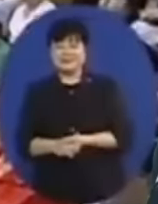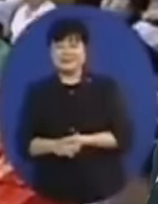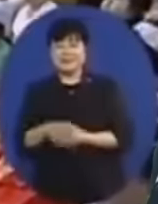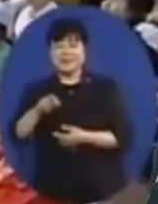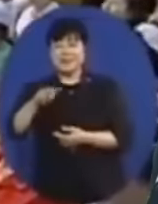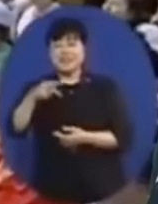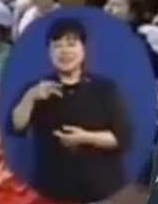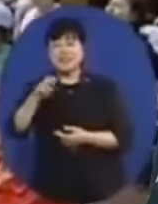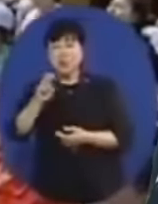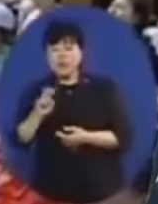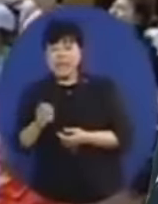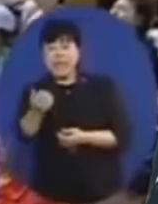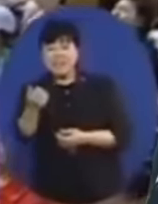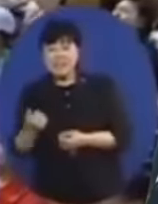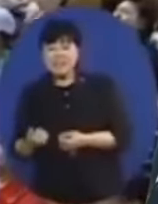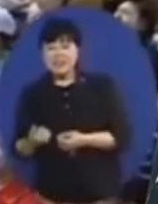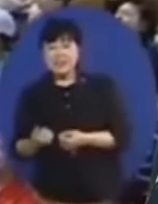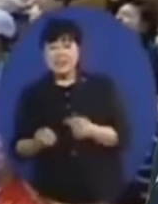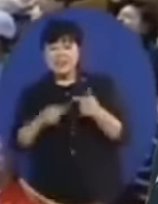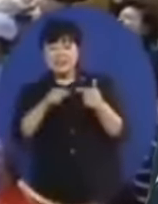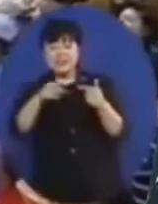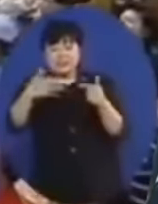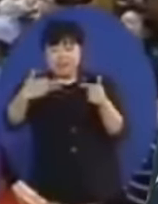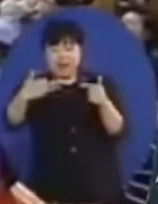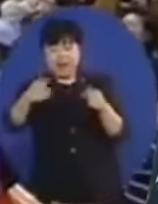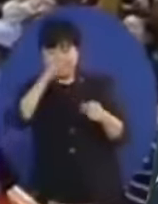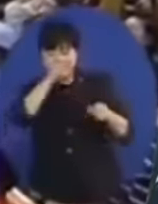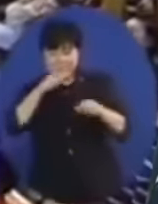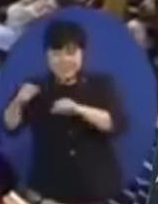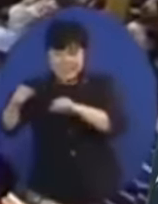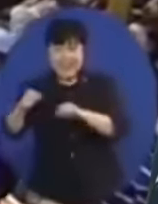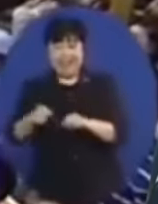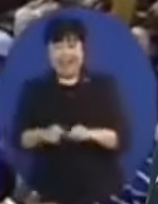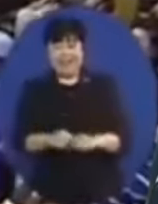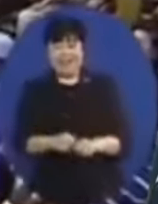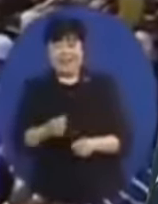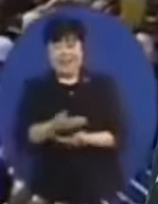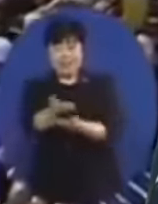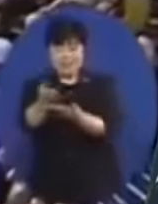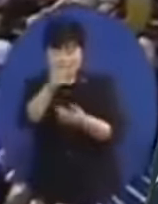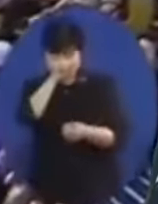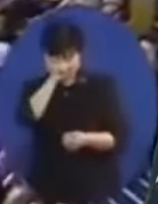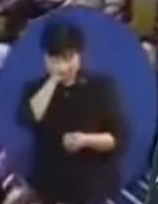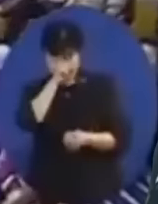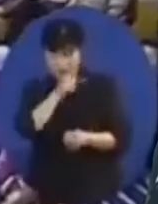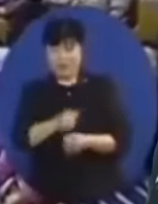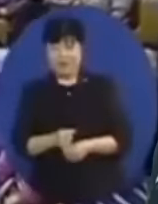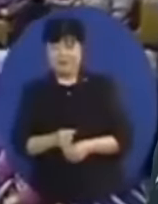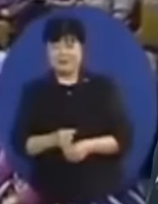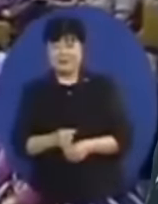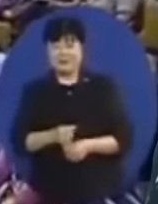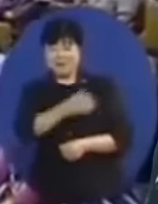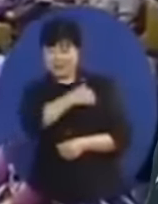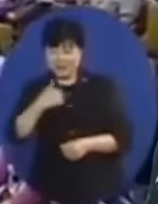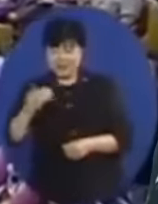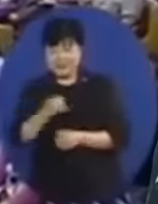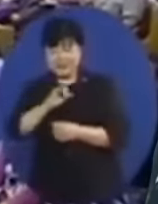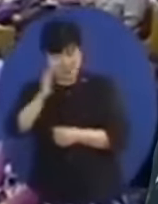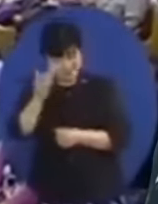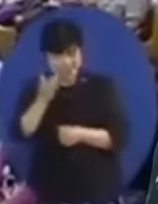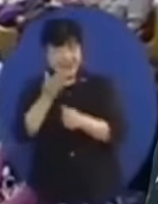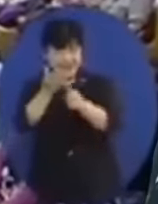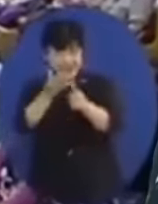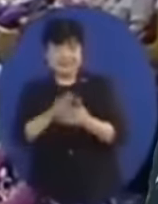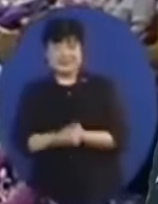디모데전서 6장 18절. 선을 행하고 선한 사업을 많이 하고 나누어 주기를 좋아하며 너그러운 자가 되게 하라.